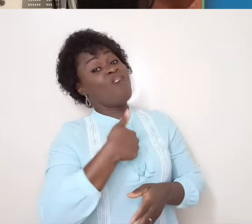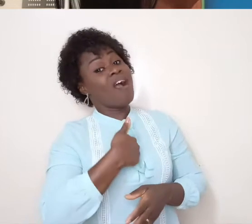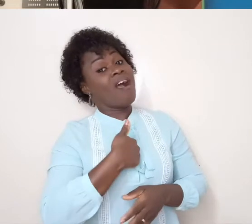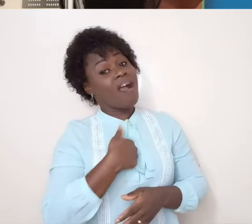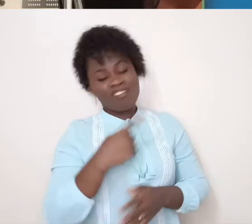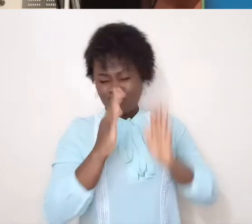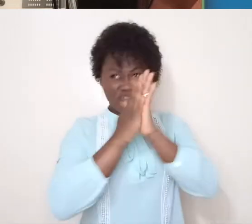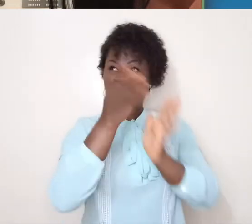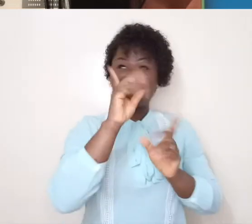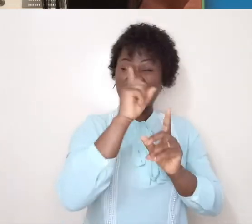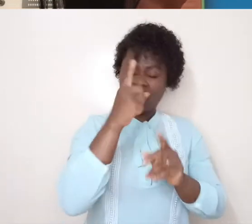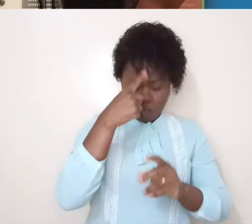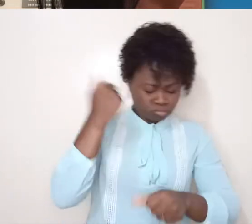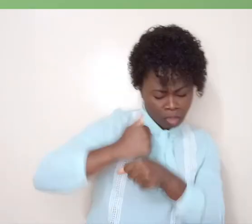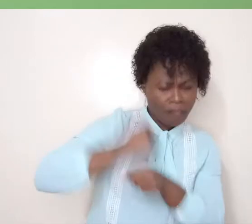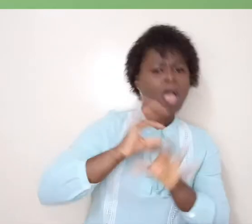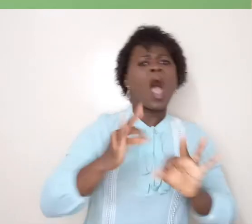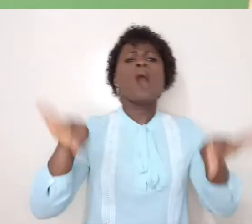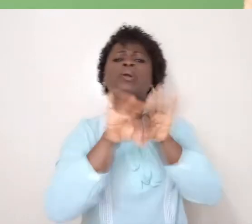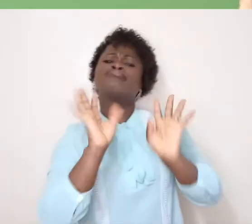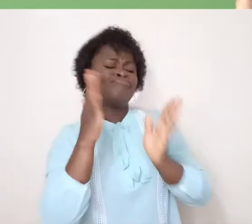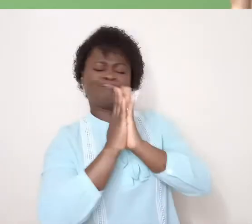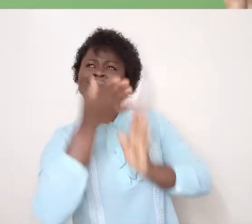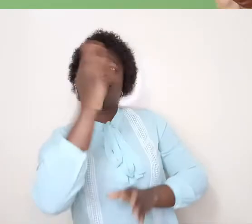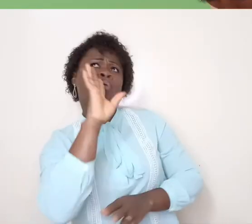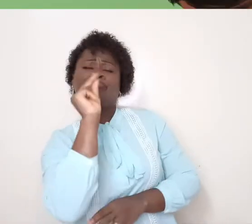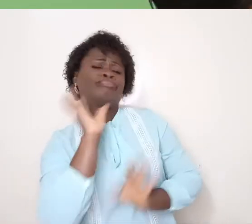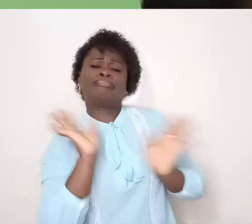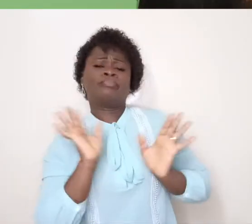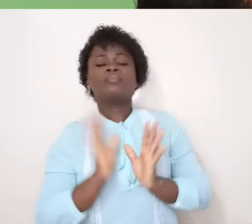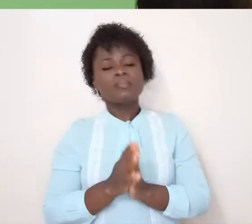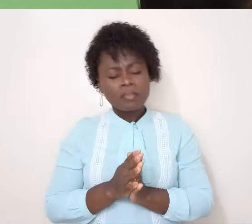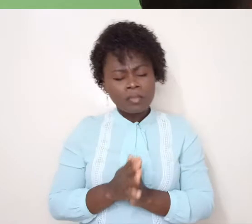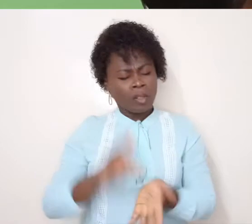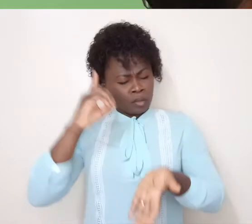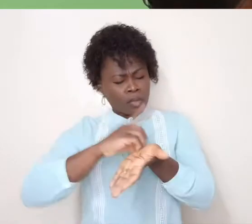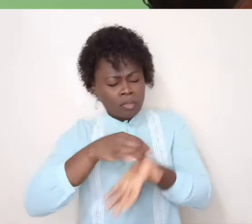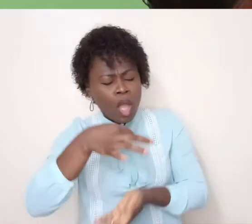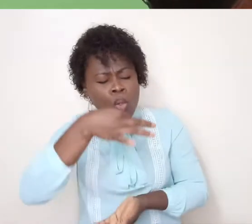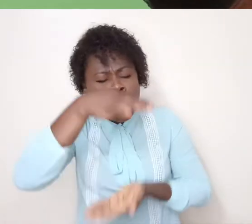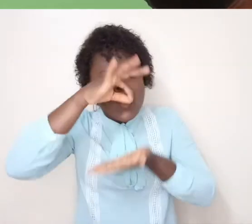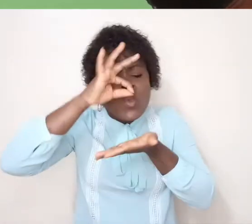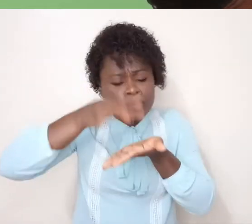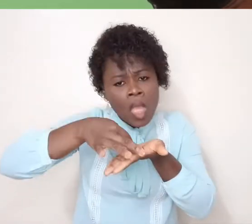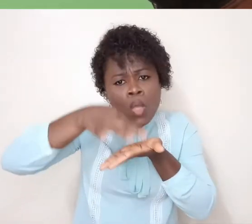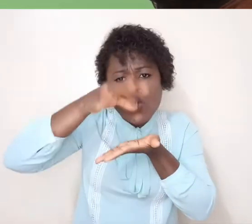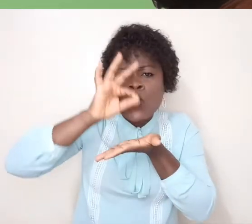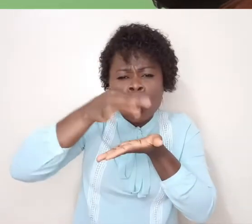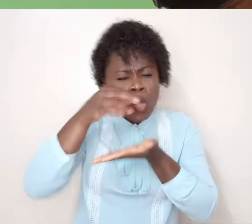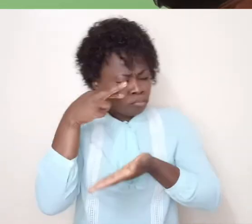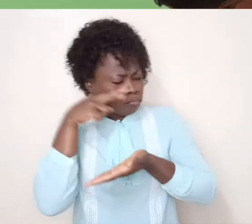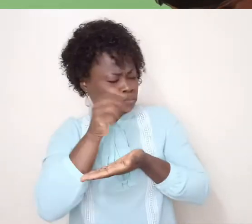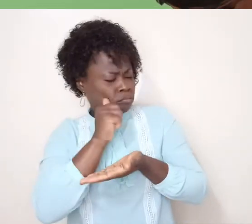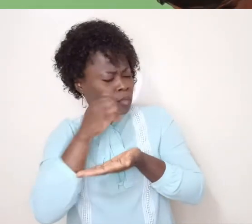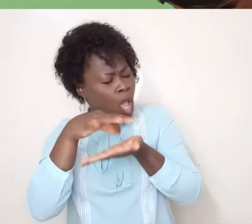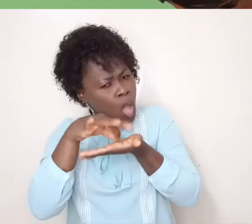dur labeur, mais pas aux prières. Tout en dégustant son thé, le docteur observe la jeune femme.